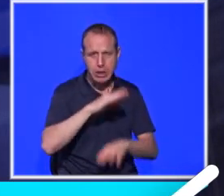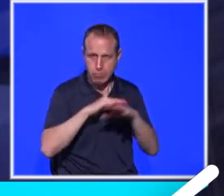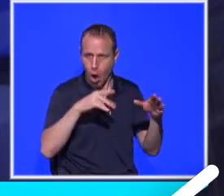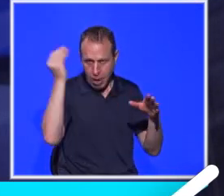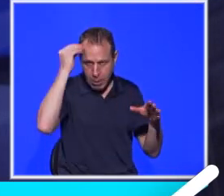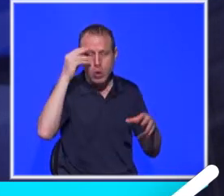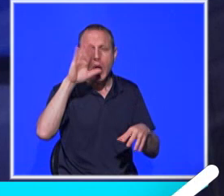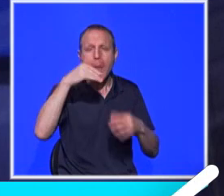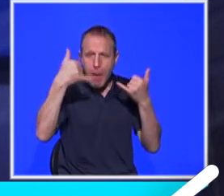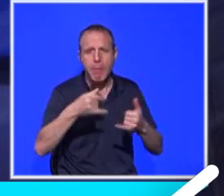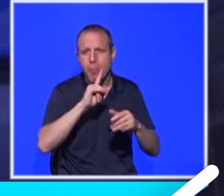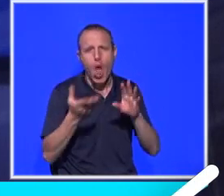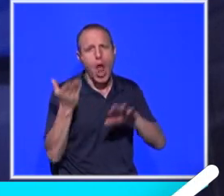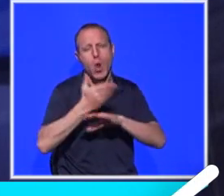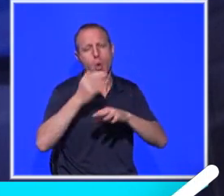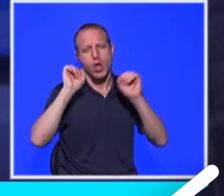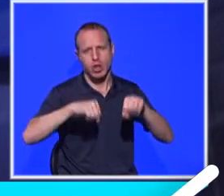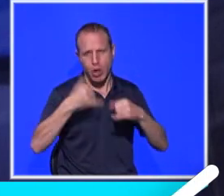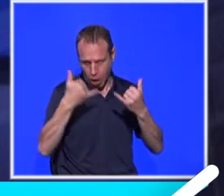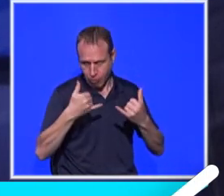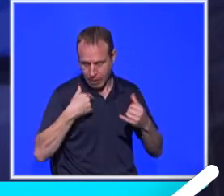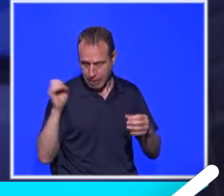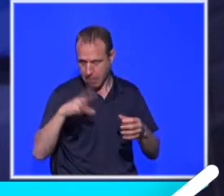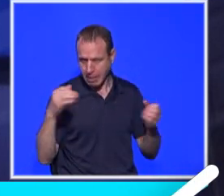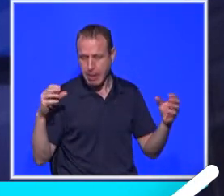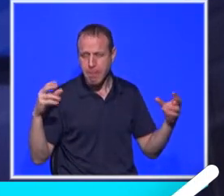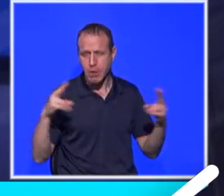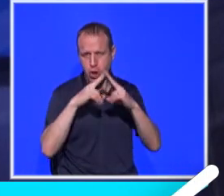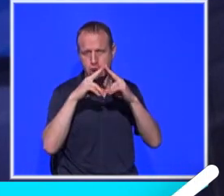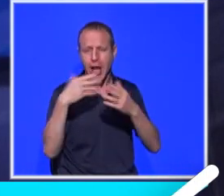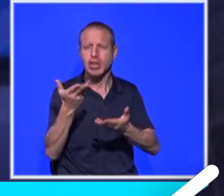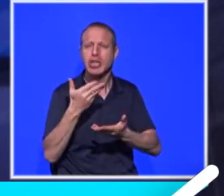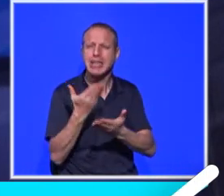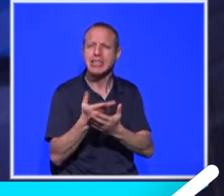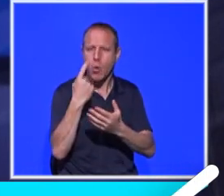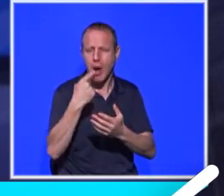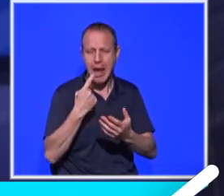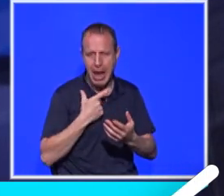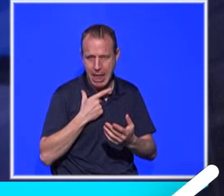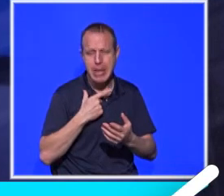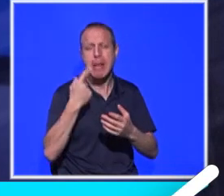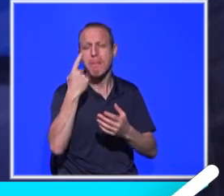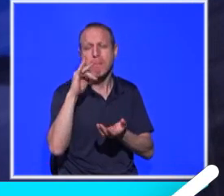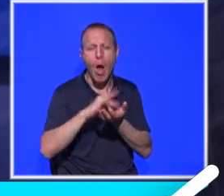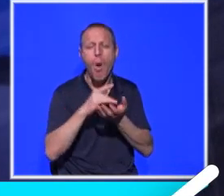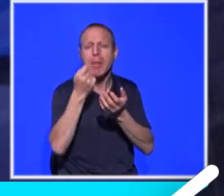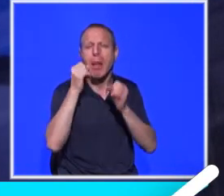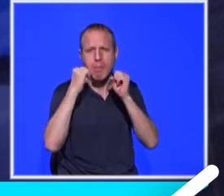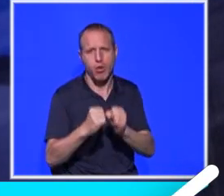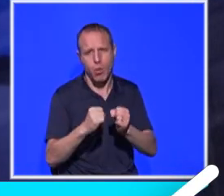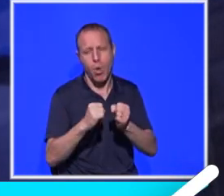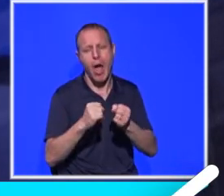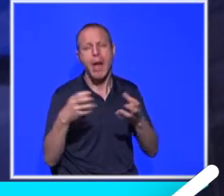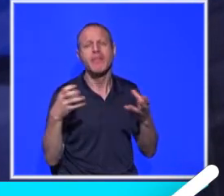לשלטון. גם היום, עכשיו, באתי מפגישה שהציעו לי מקום כמעט בטוח באחת ממפלגות השמאל. עכשיו, לפני